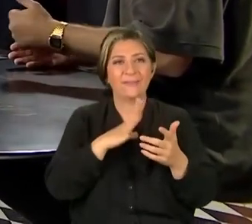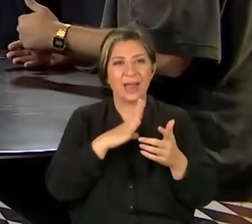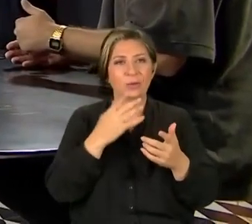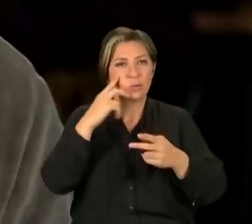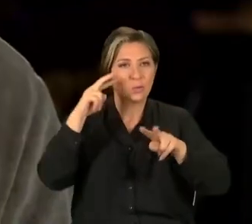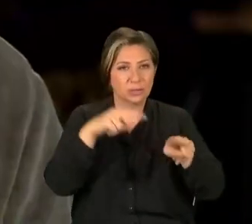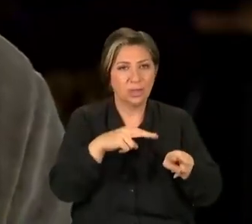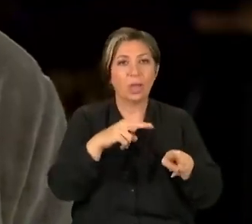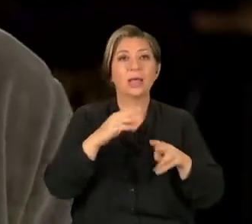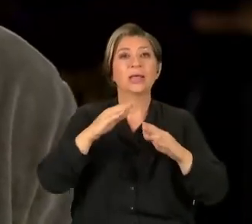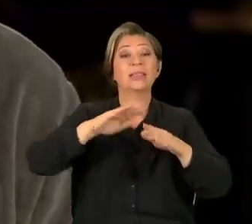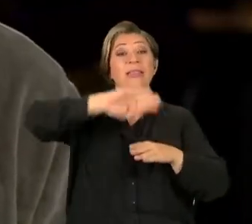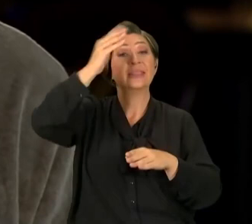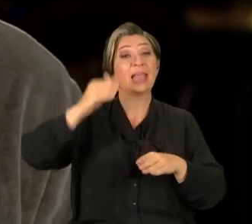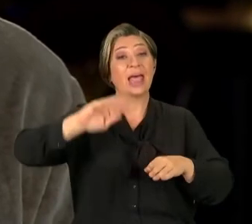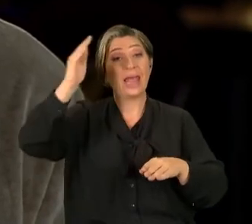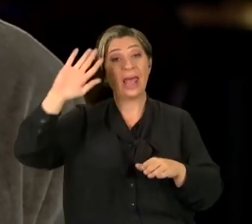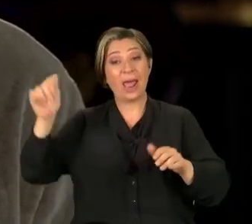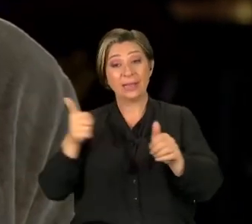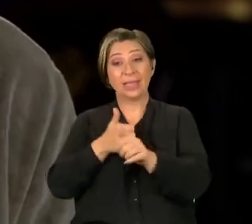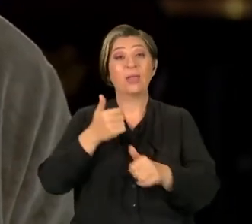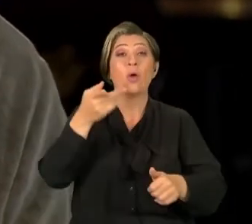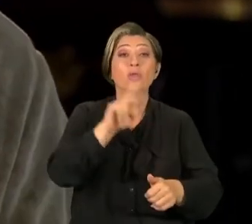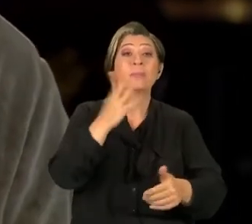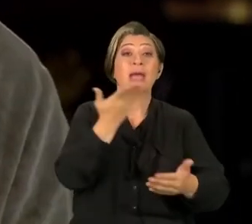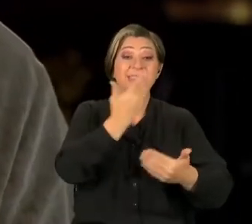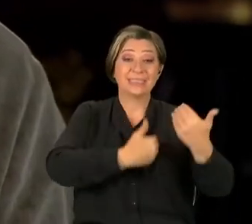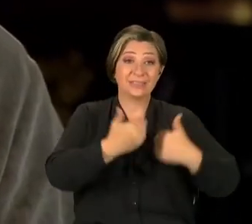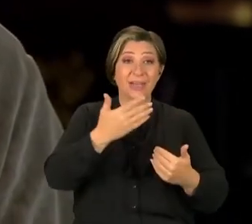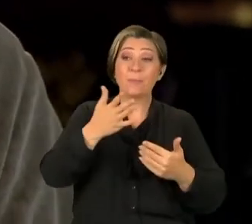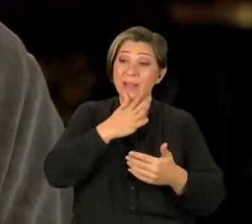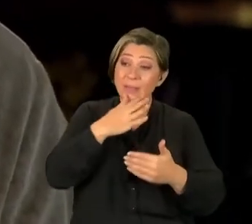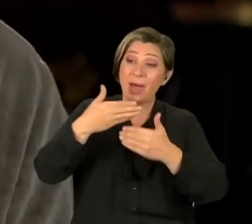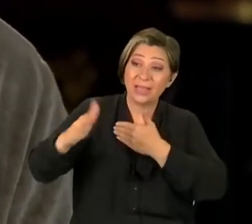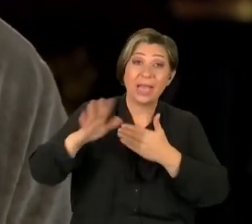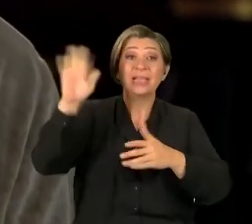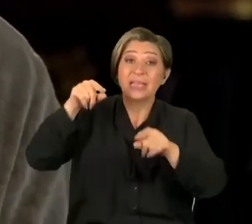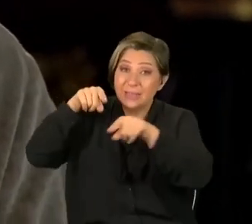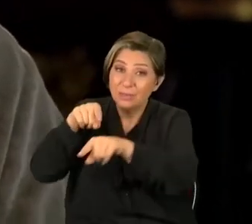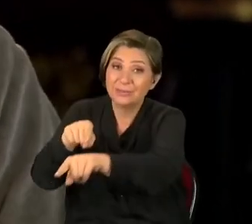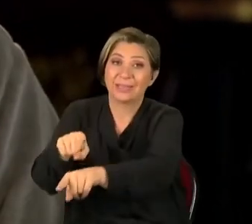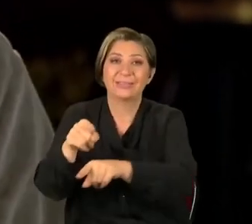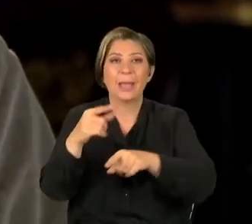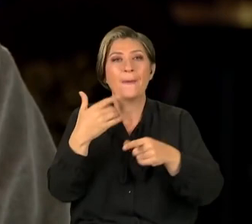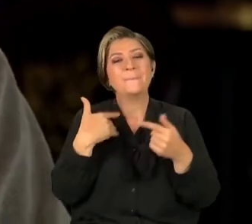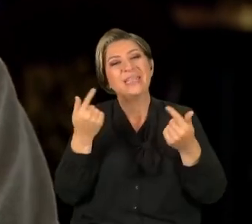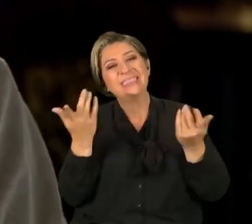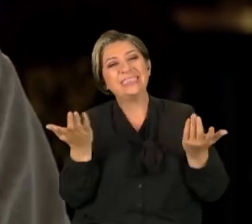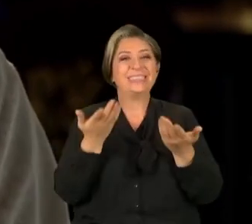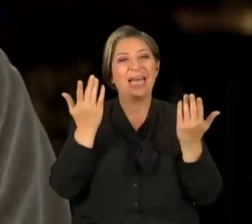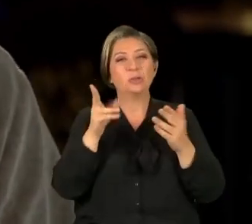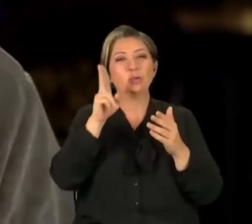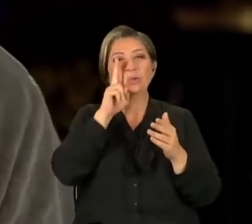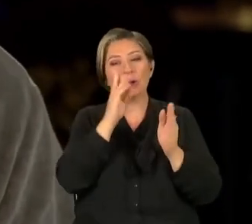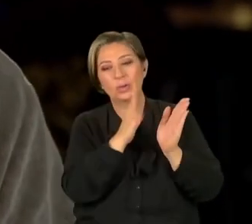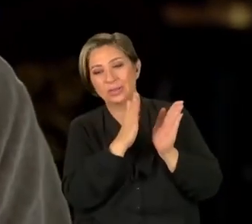işte dağların arkasından öldüğüm yer sevdasından Bileydim ayrılık var giderdim arkasından Yani bizi birazcık daha o